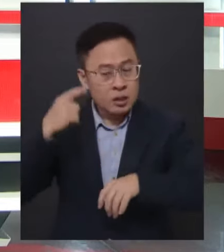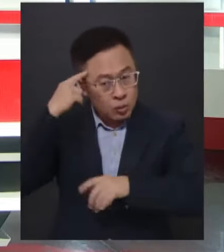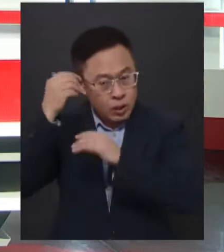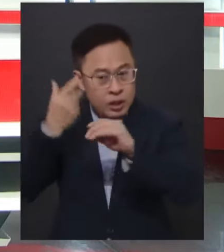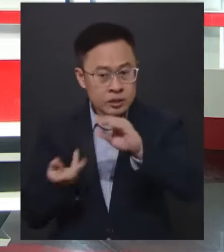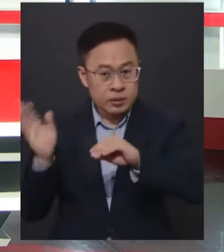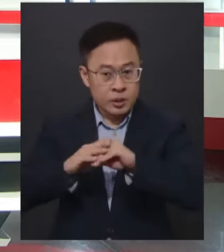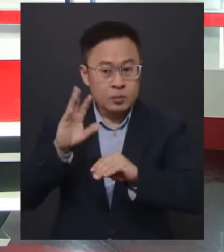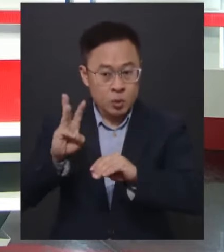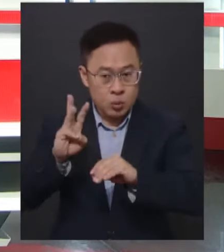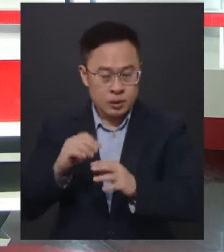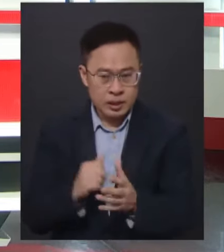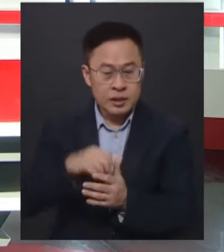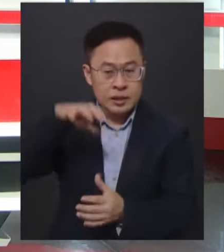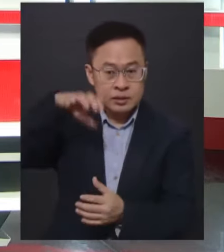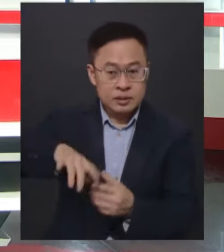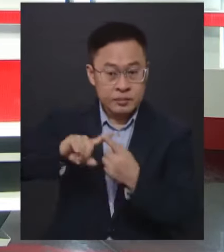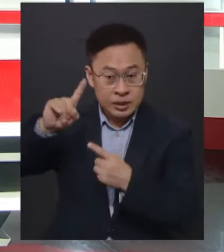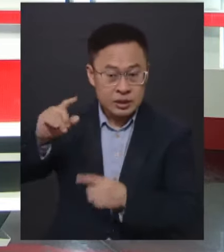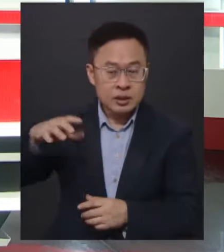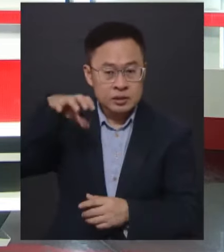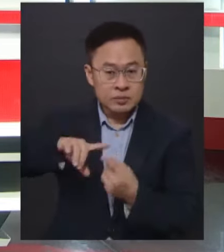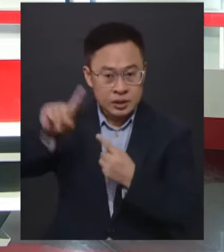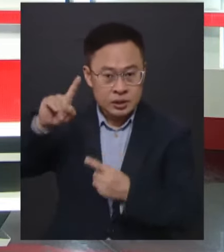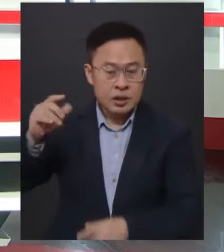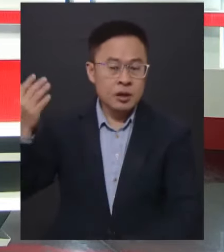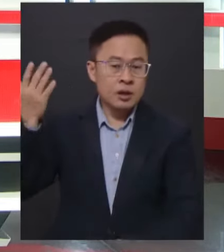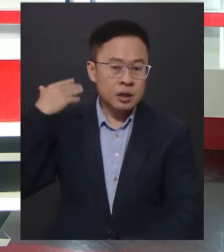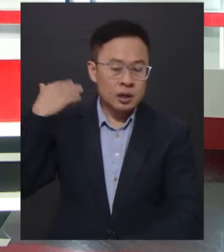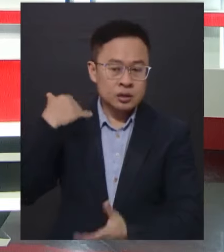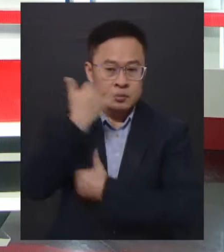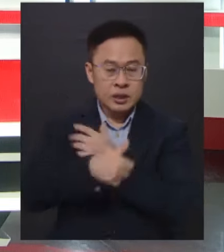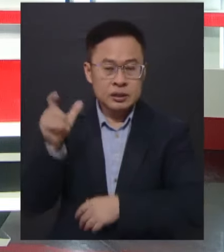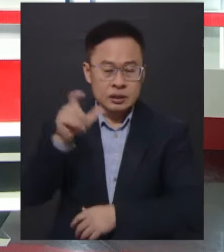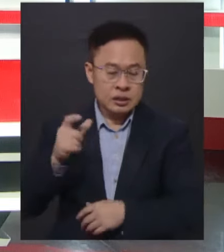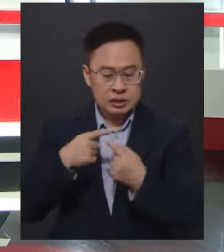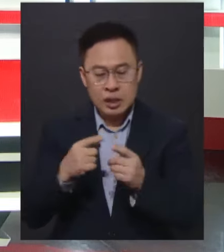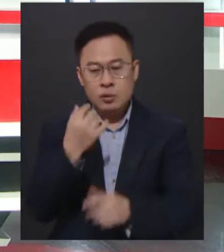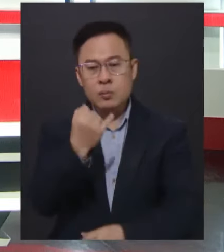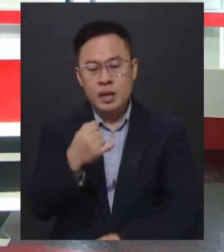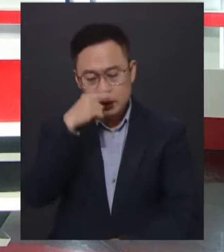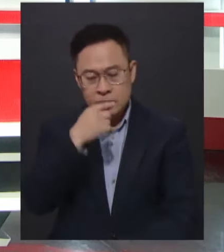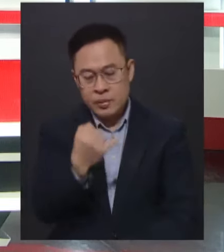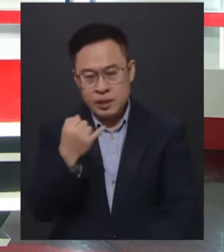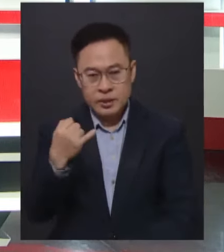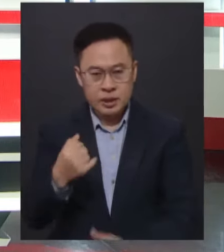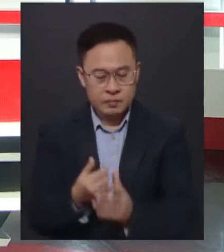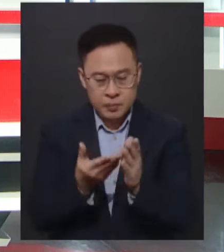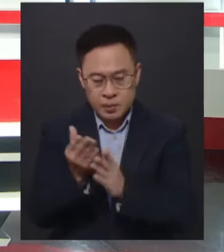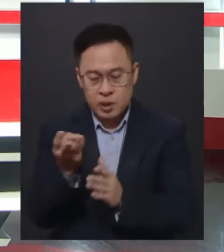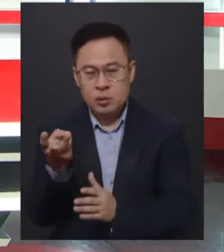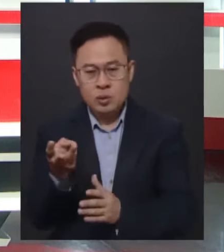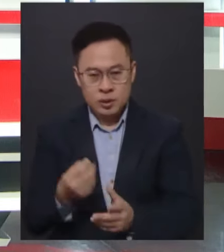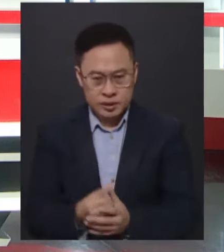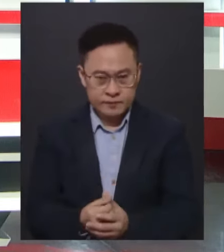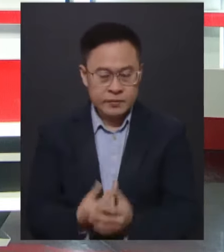หน้านี้เขาก็ไปคัดกันที่อิตาลีน ะ เพียงแต่ว่าเราผลงานเนี่ยแม้ยังไม่ดีเท่าไหร่นะครับก็หวังว่าในบ้านเราจะมีโควต้าเพิ่มเพราะมว